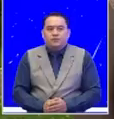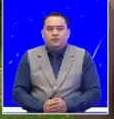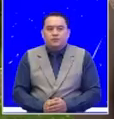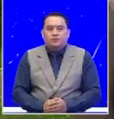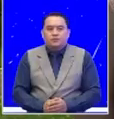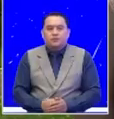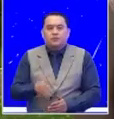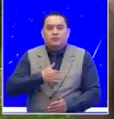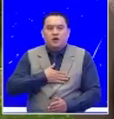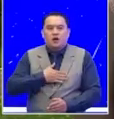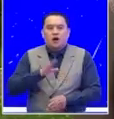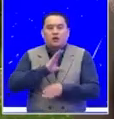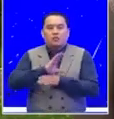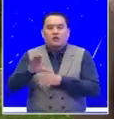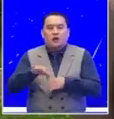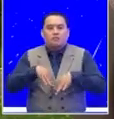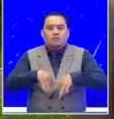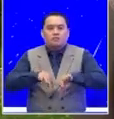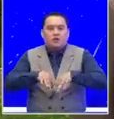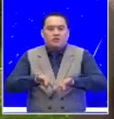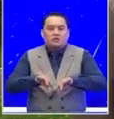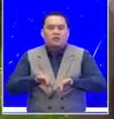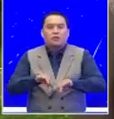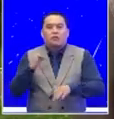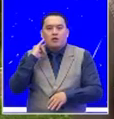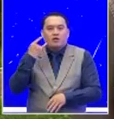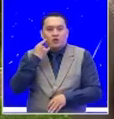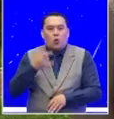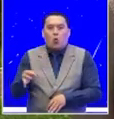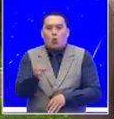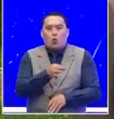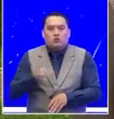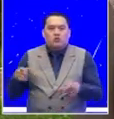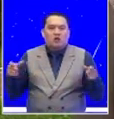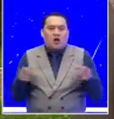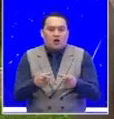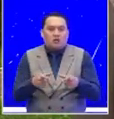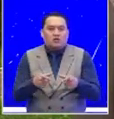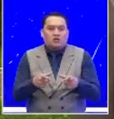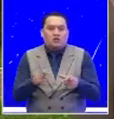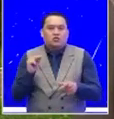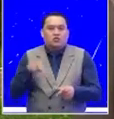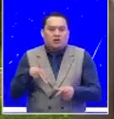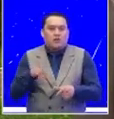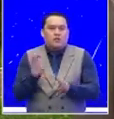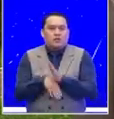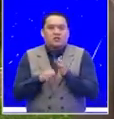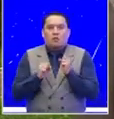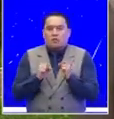Когда мы отправили транспорт уже в Павлодар, в области был объявлен карантинный режим, усиленные меры